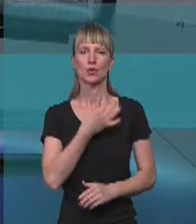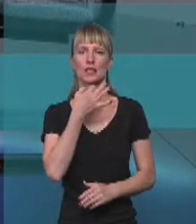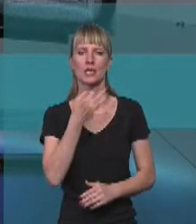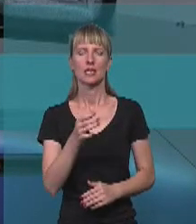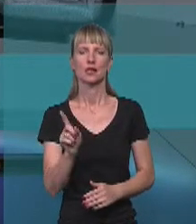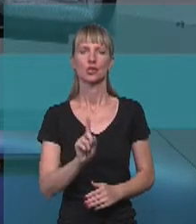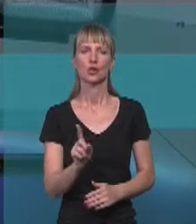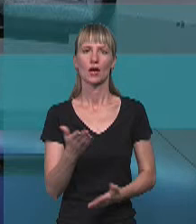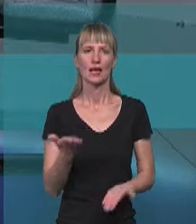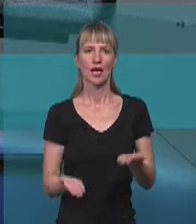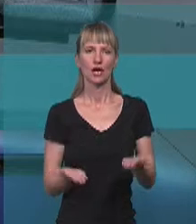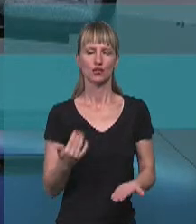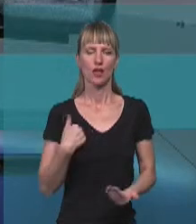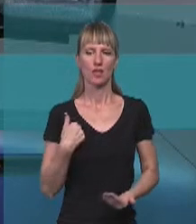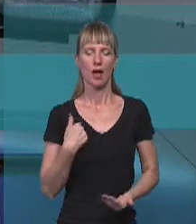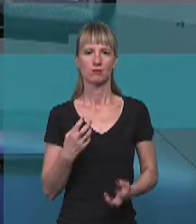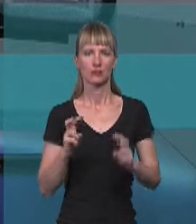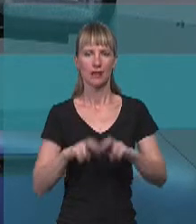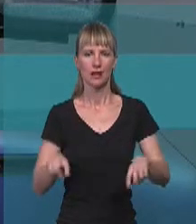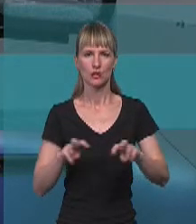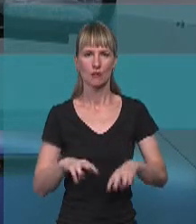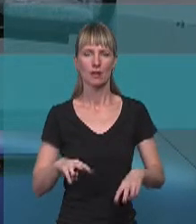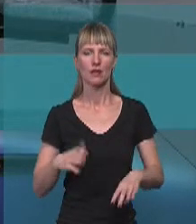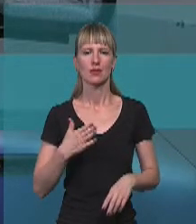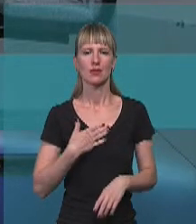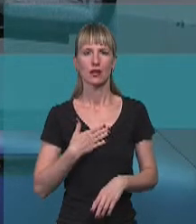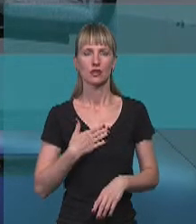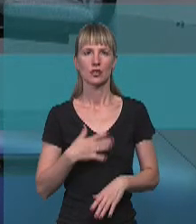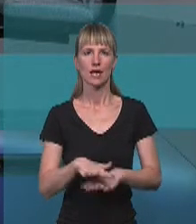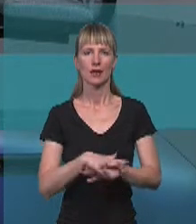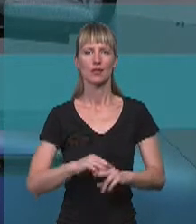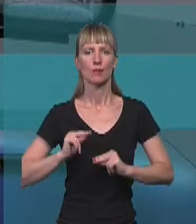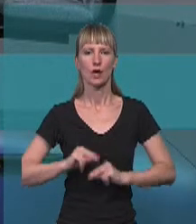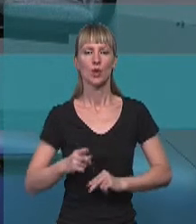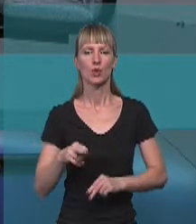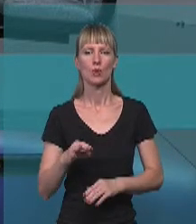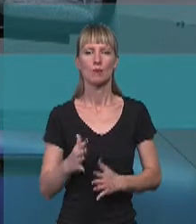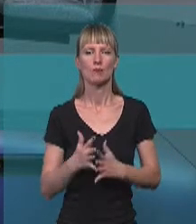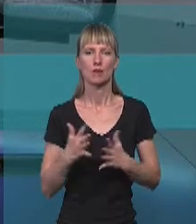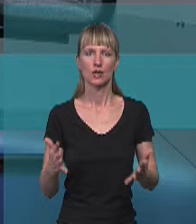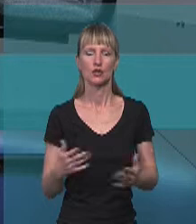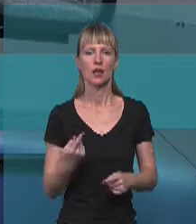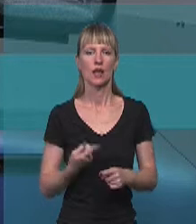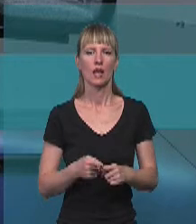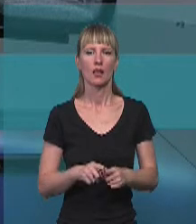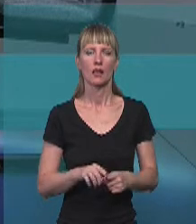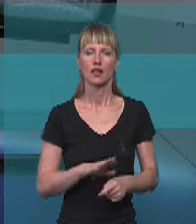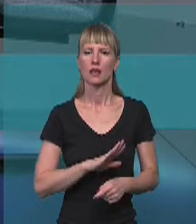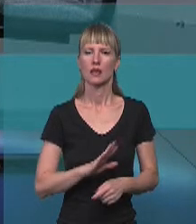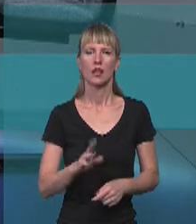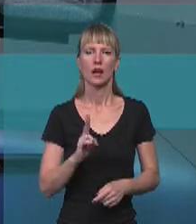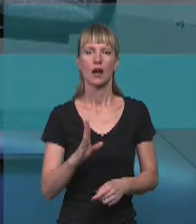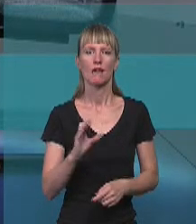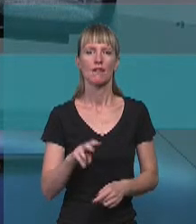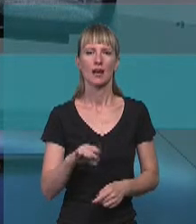сказати, що якщо нам аналізувати наш ринок праці, то переважна більшість – це некваліфіцірований труд